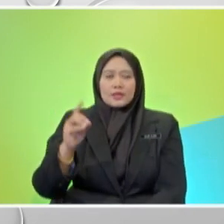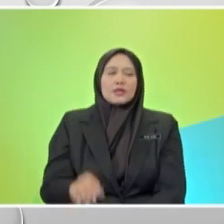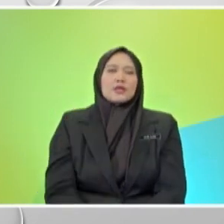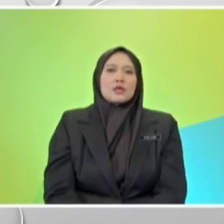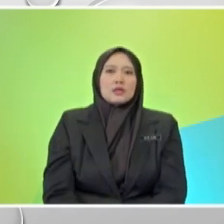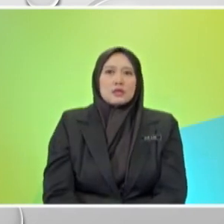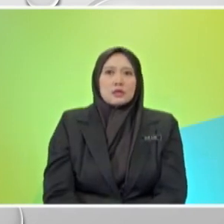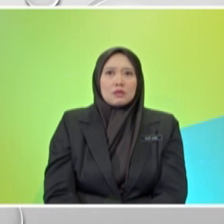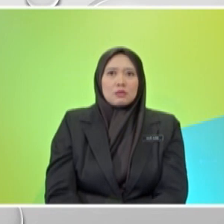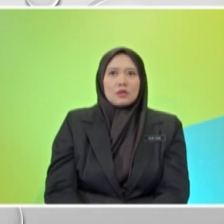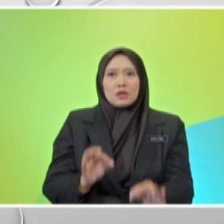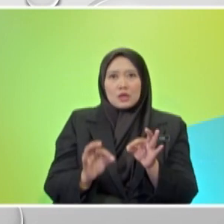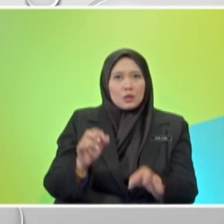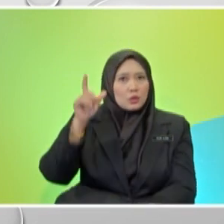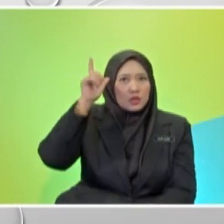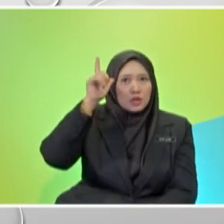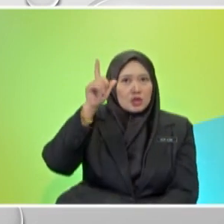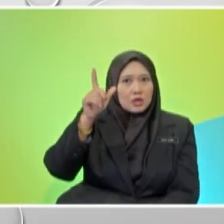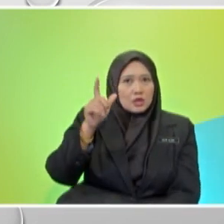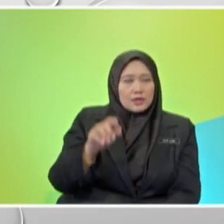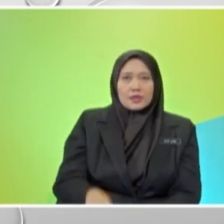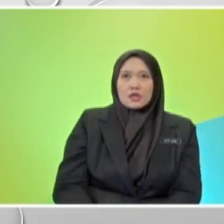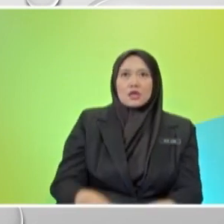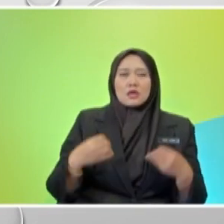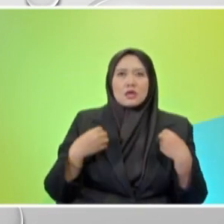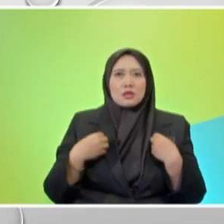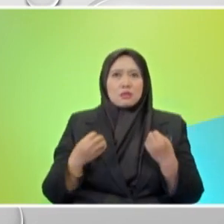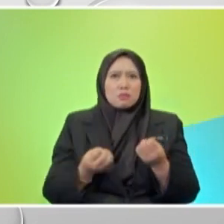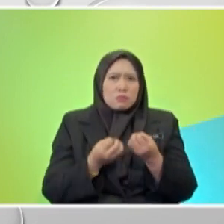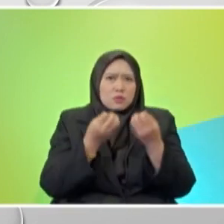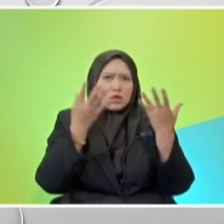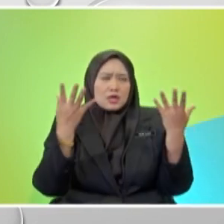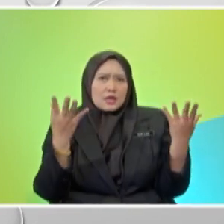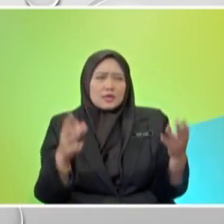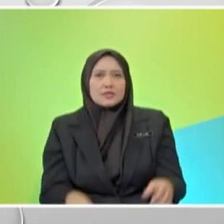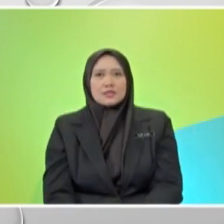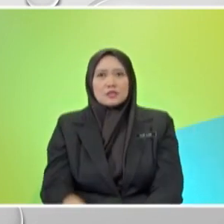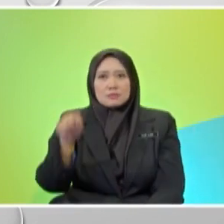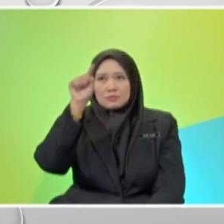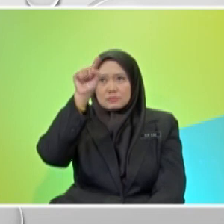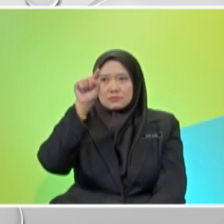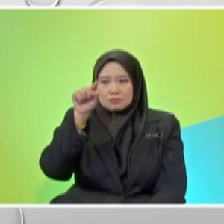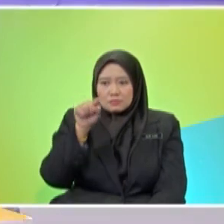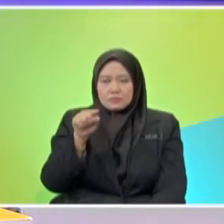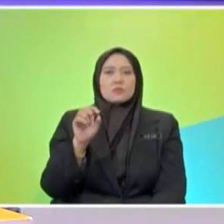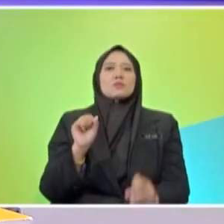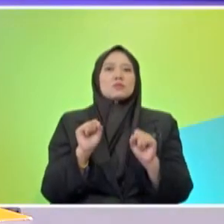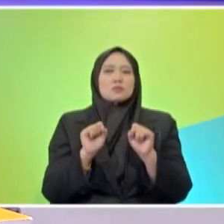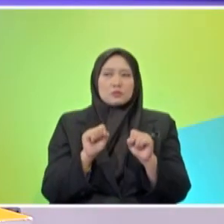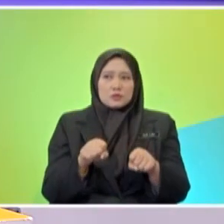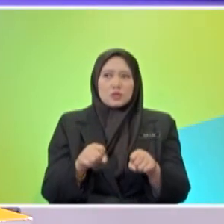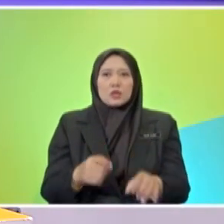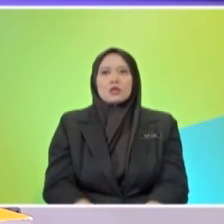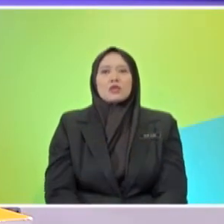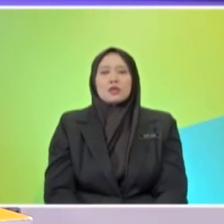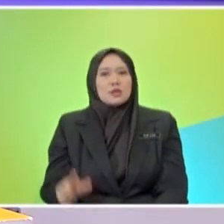kan seperti yang kita dah pelajari sebelum ini. Kita ada stage area, kita ada block palette dan pelbagai lagi lah. Jadi untuk hari